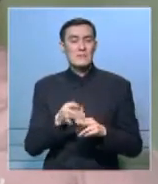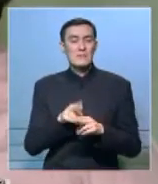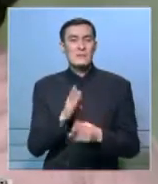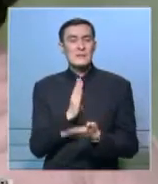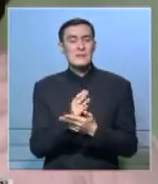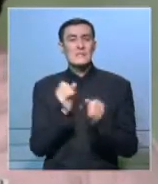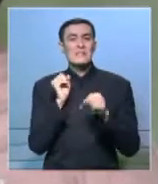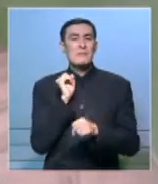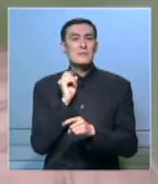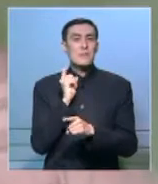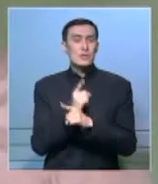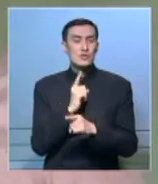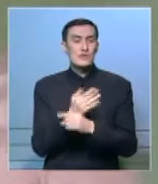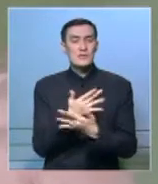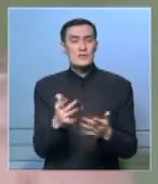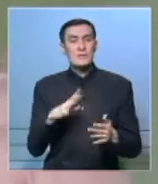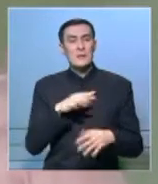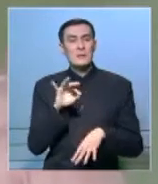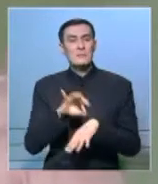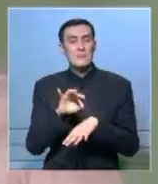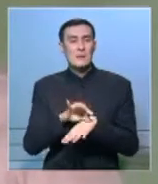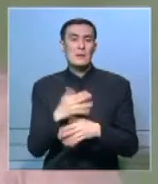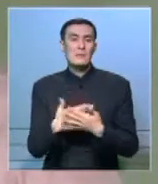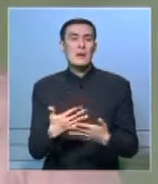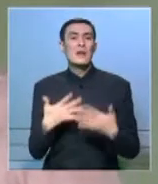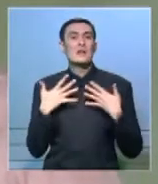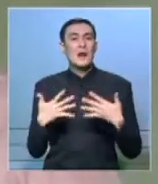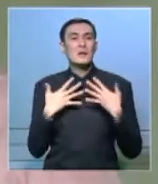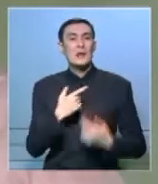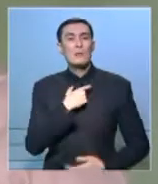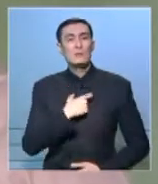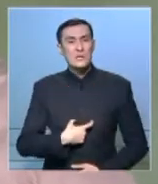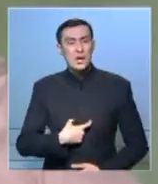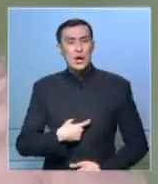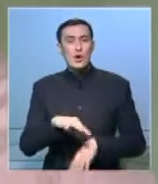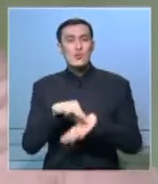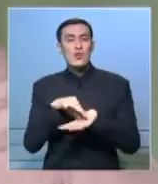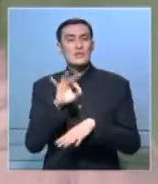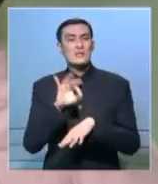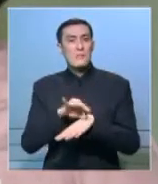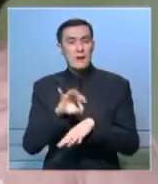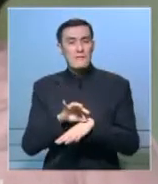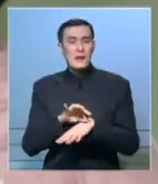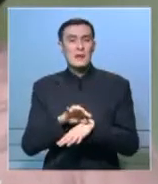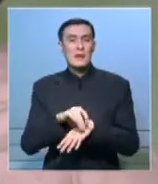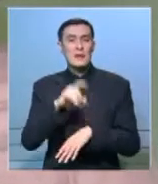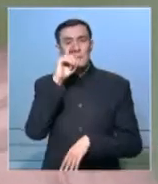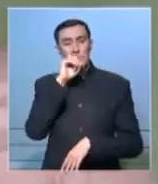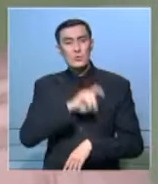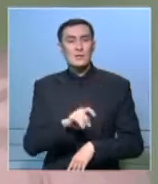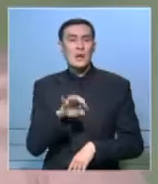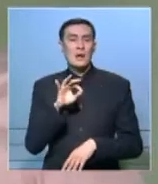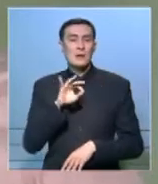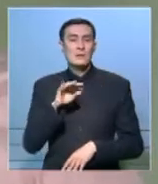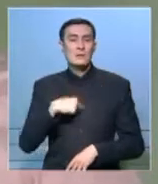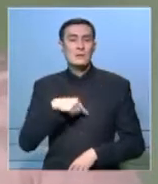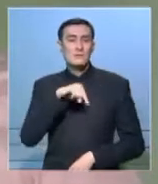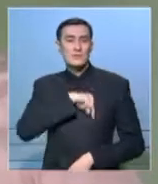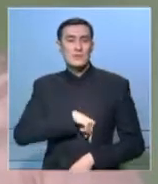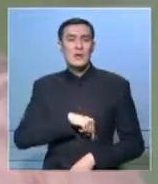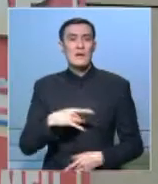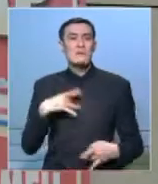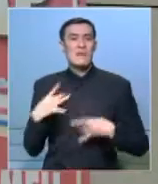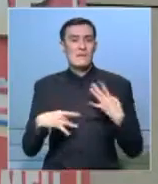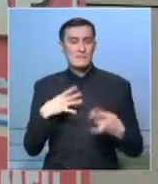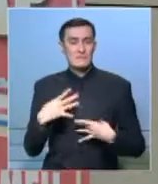запрещенных веществ может вызвать у ребенка серьезные проблемы дыхательных путей. Кожные заболевания негативно сказаться на работе центральной нервной